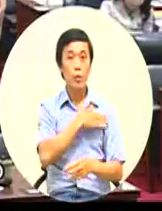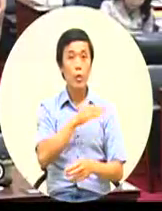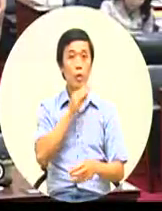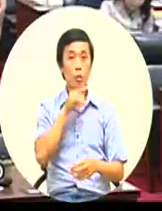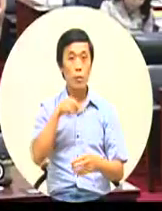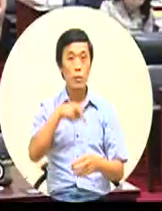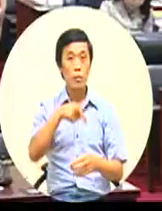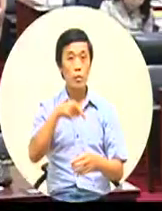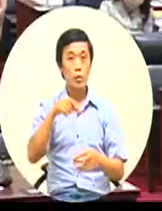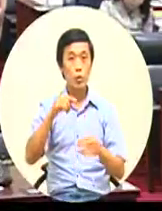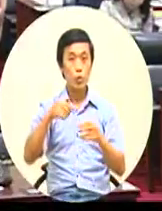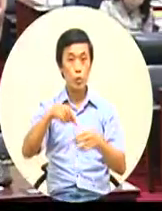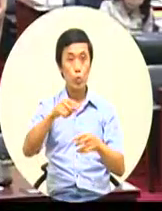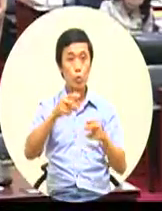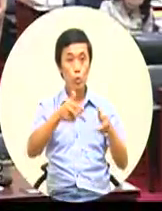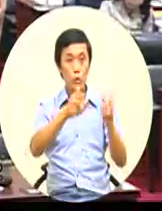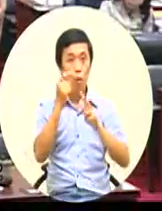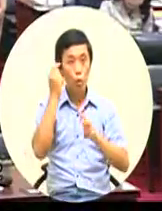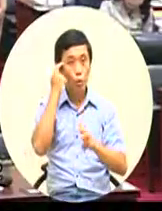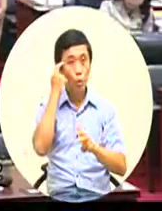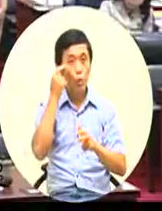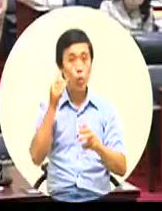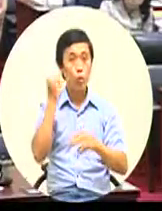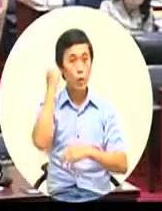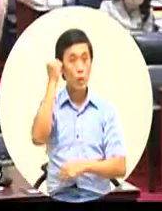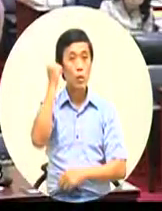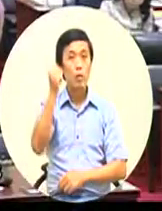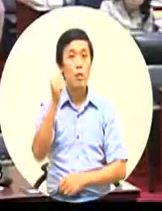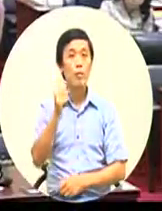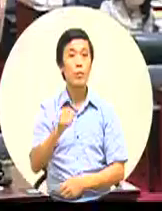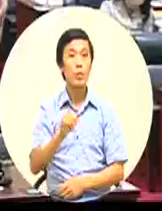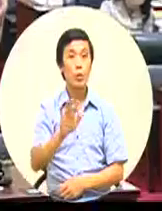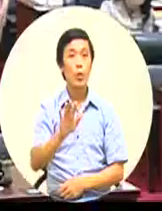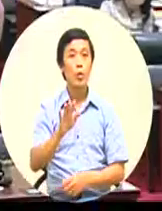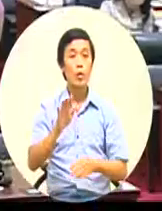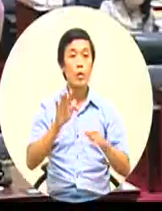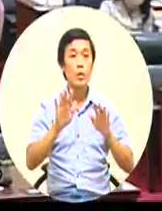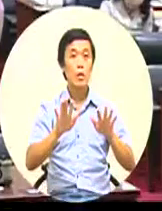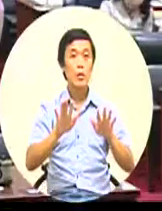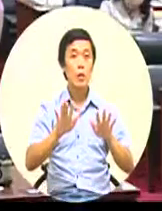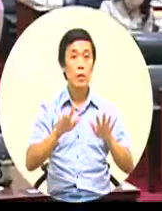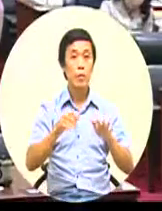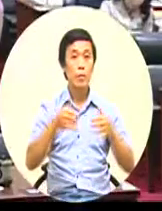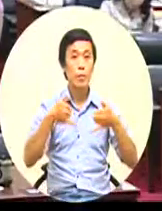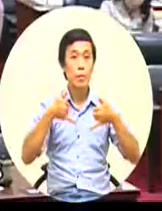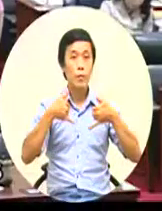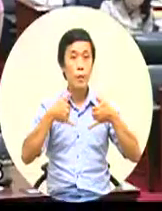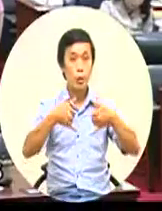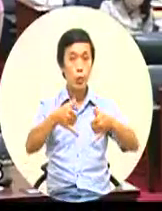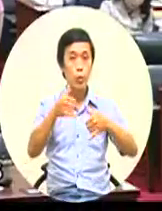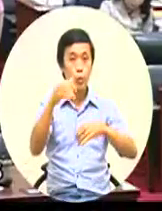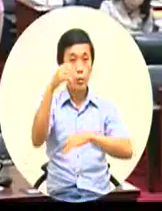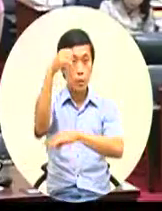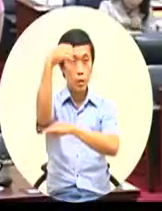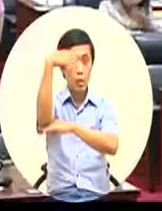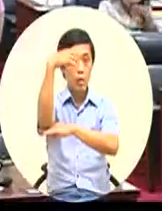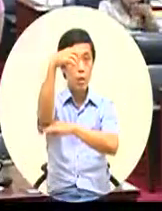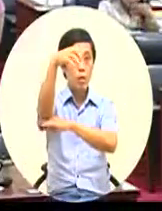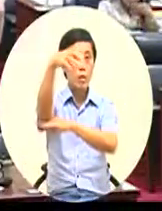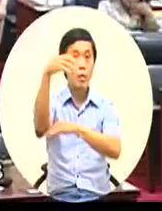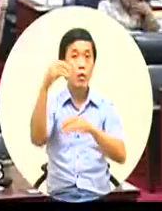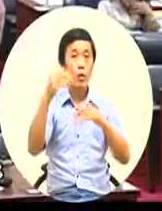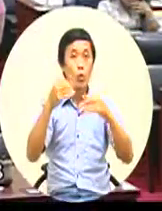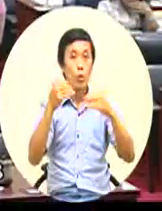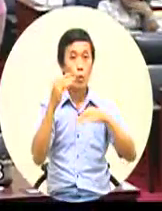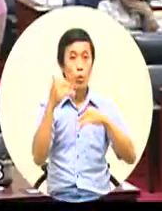个地方养工处进行抗议。市长，上个基本路灯路树按这种小代志一